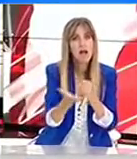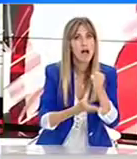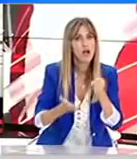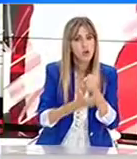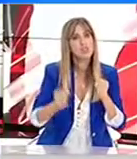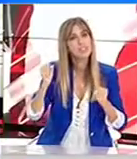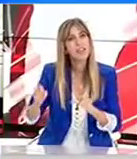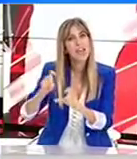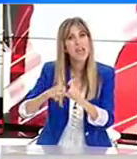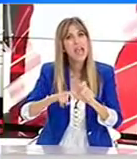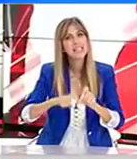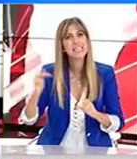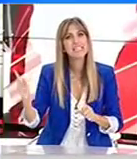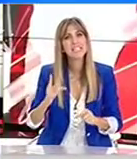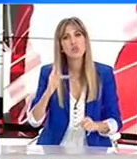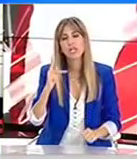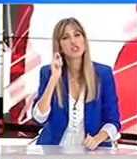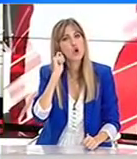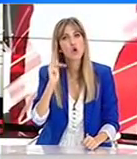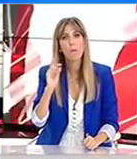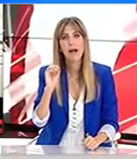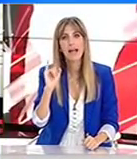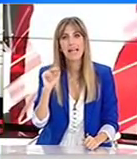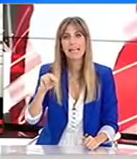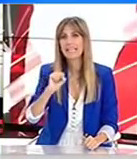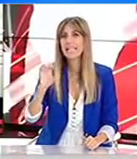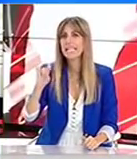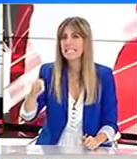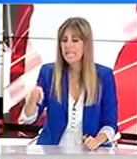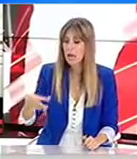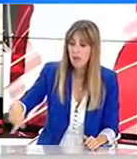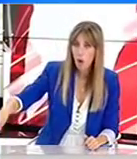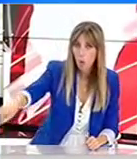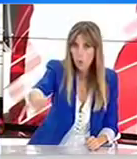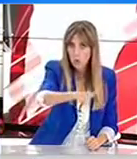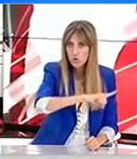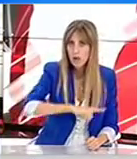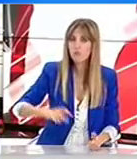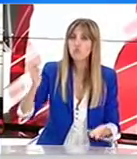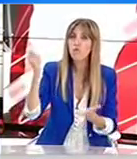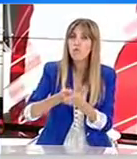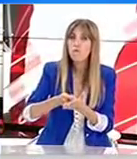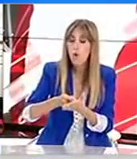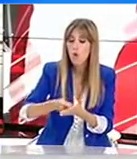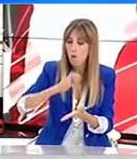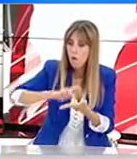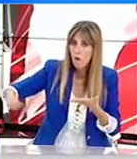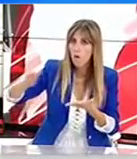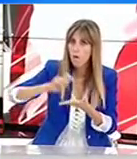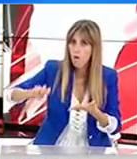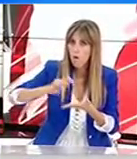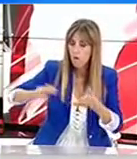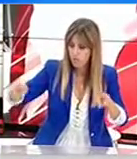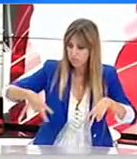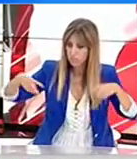προσπάθειες, τις οποίες θα επιχειρήσουμε με σχέδιο και με επιμονή, διότι πράγματι